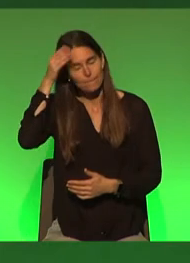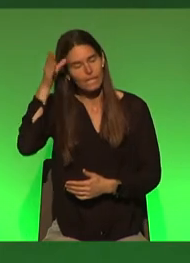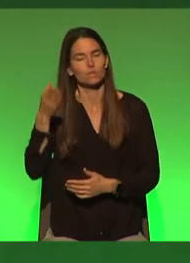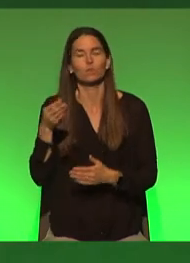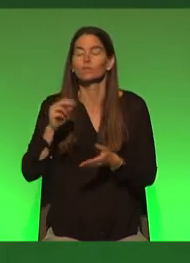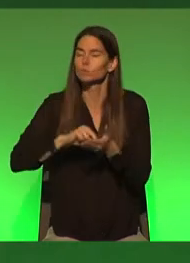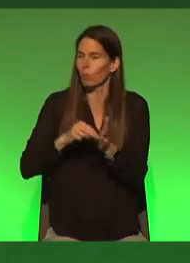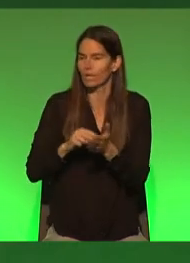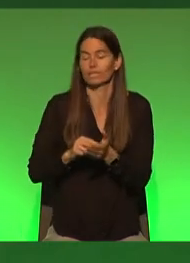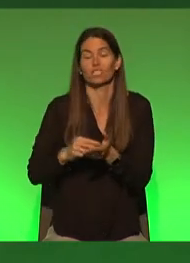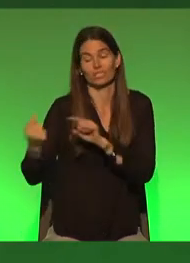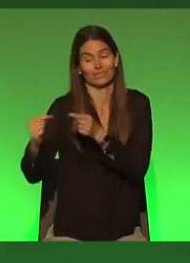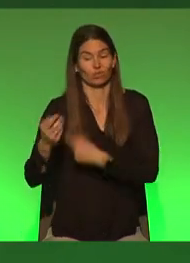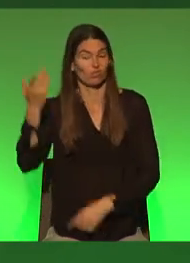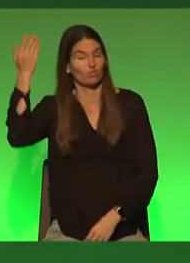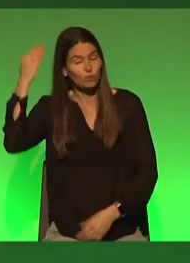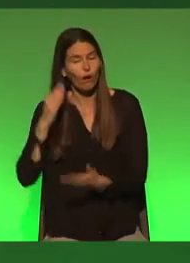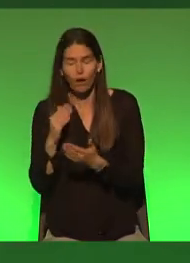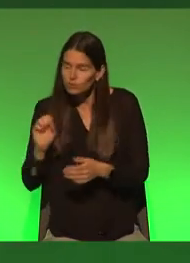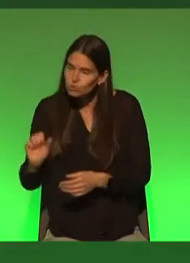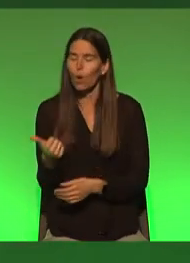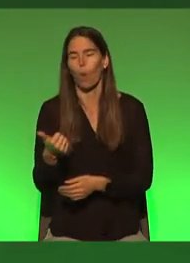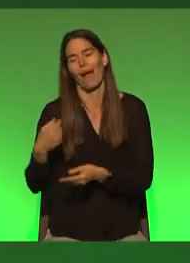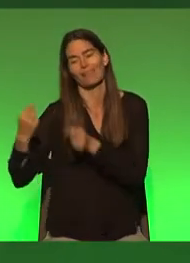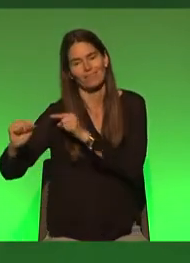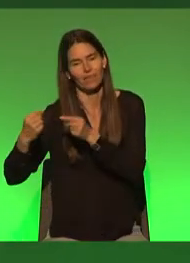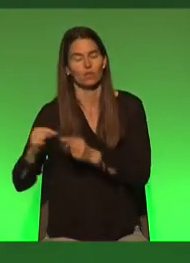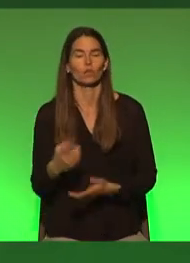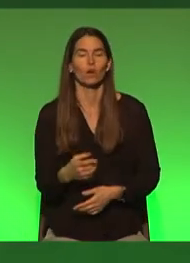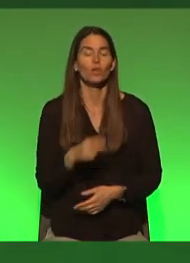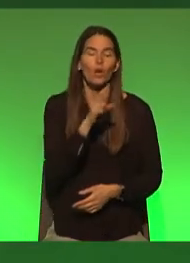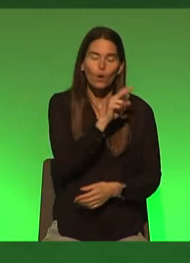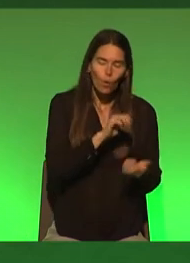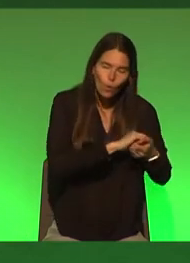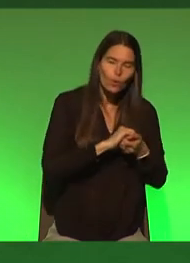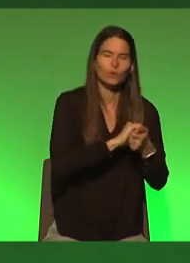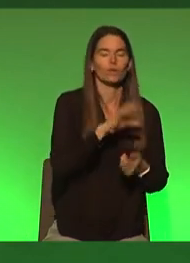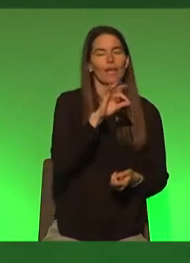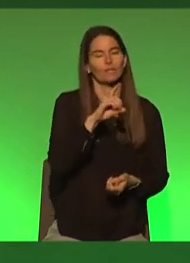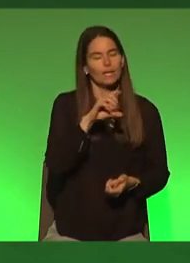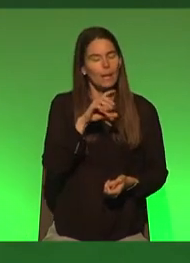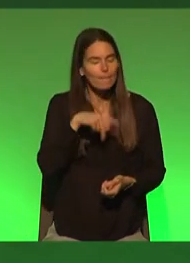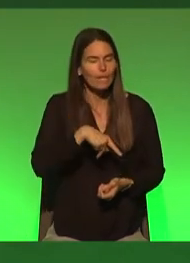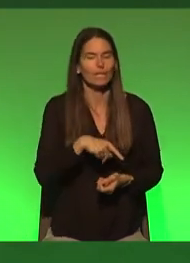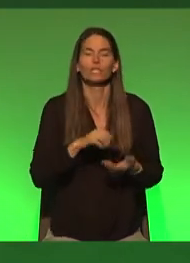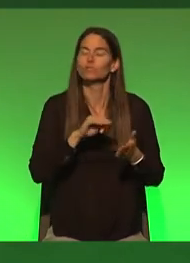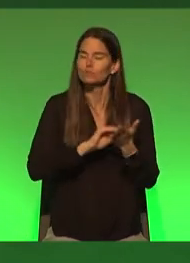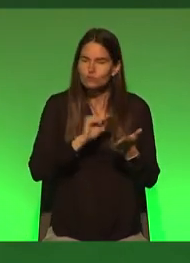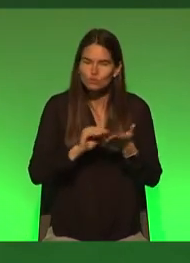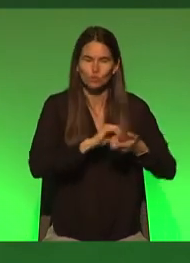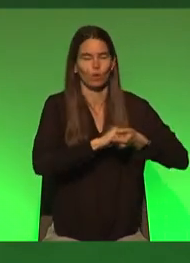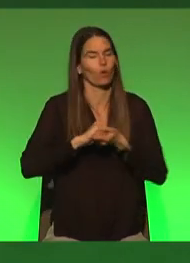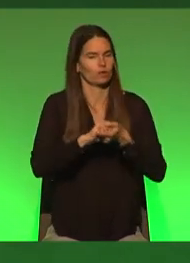Vergangenheit aufwärmt, wenn Union und FDP den Schulkonsens durch einseitiges Handeln einfach